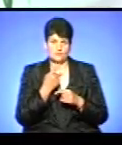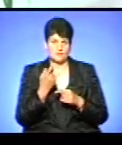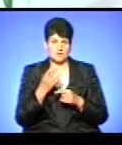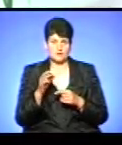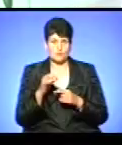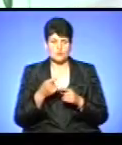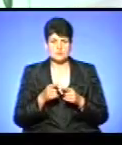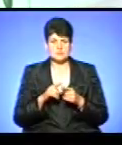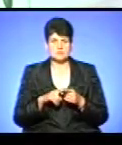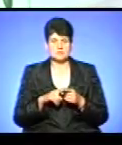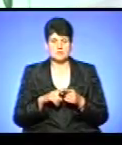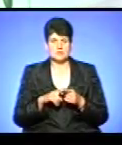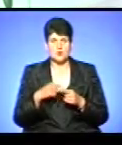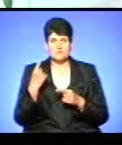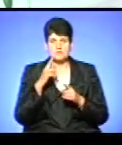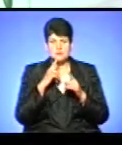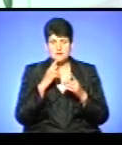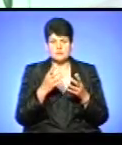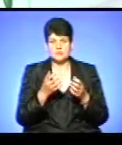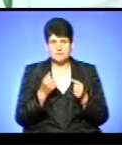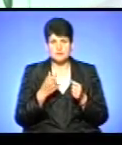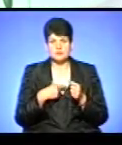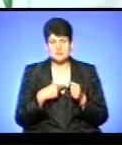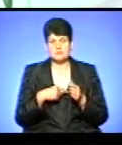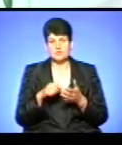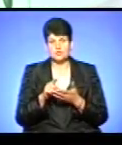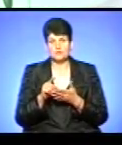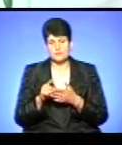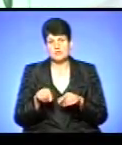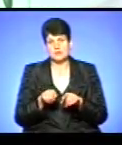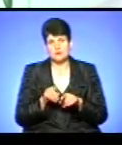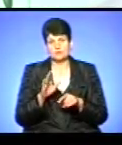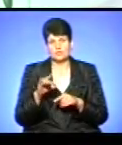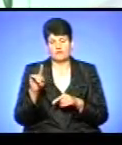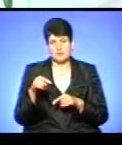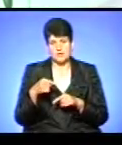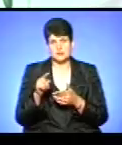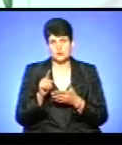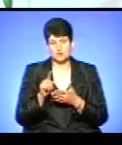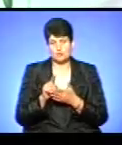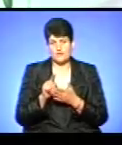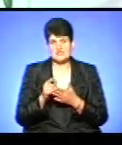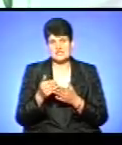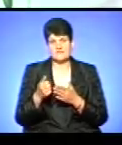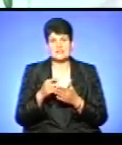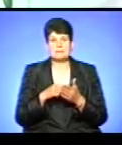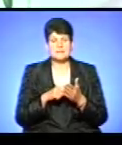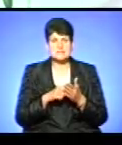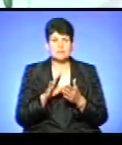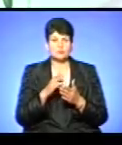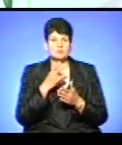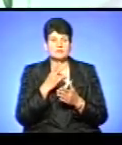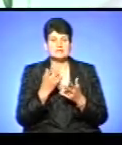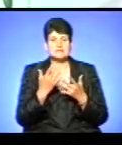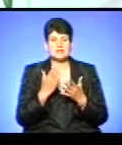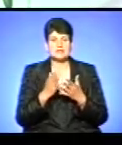це, але оскільки обласна рада брала на себе певні зобов'язання, ми також будемо і вимагати певні зобов'язання від міста, і будемо дивитися, наскільки